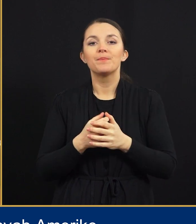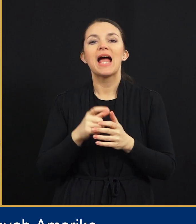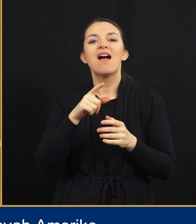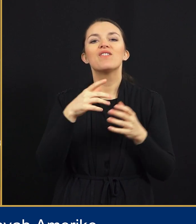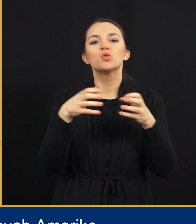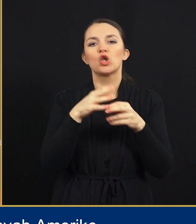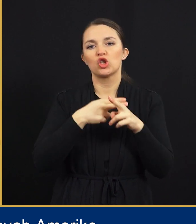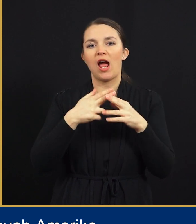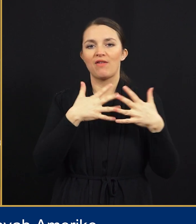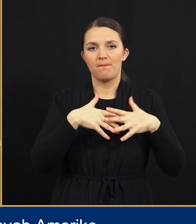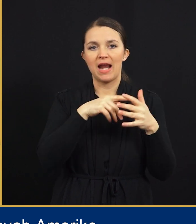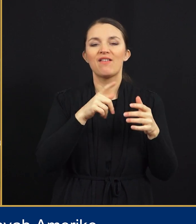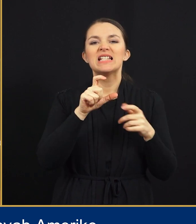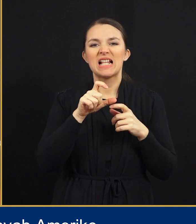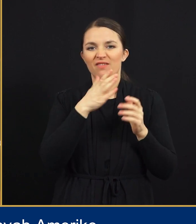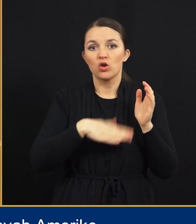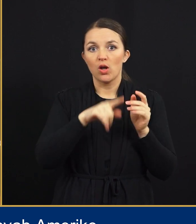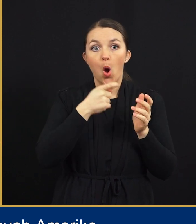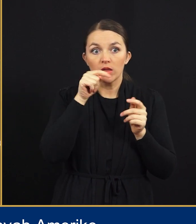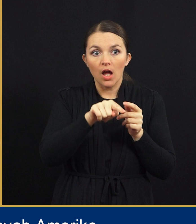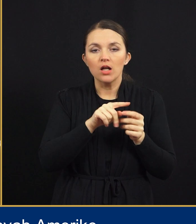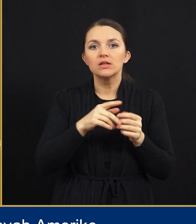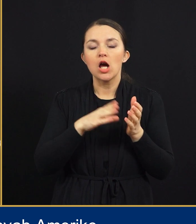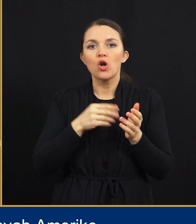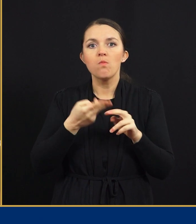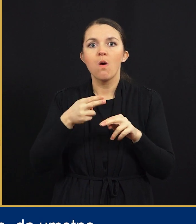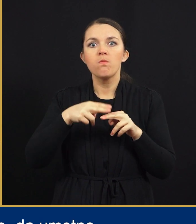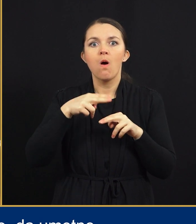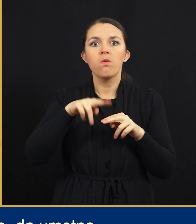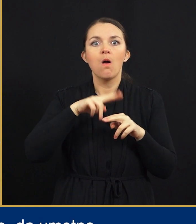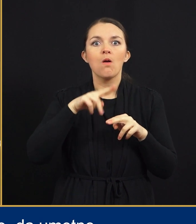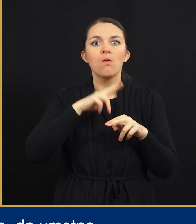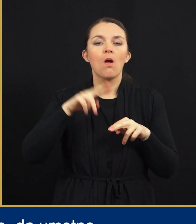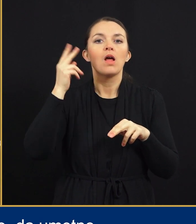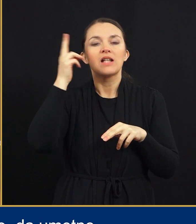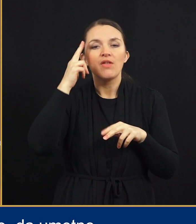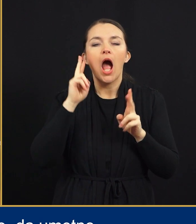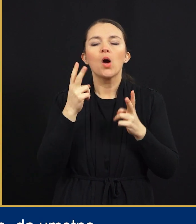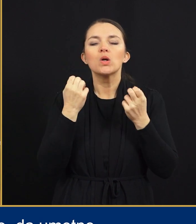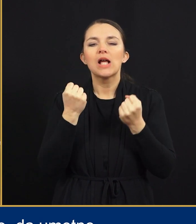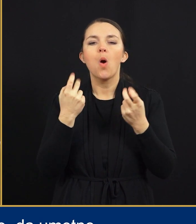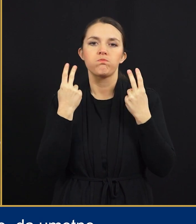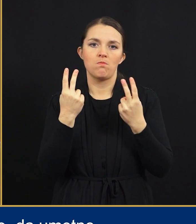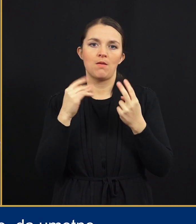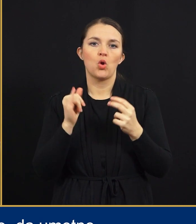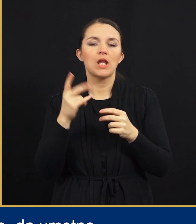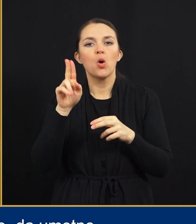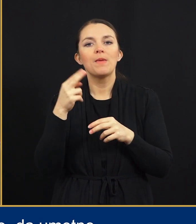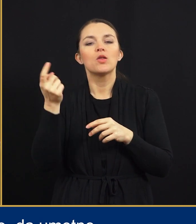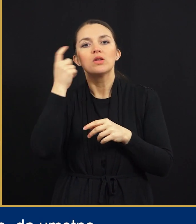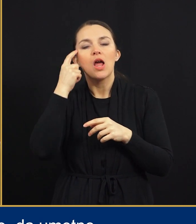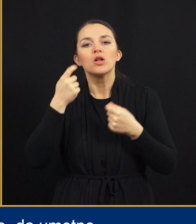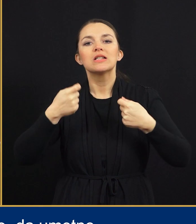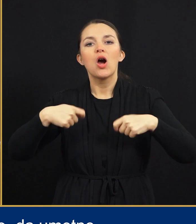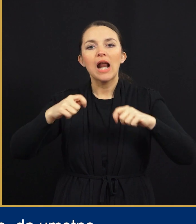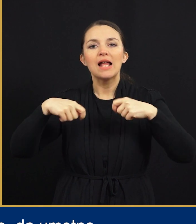Amerike so se od tega dogodka dalje začeli vse bolj zavedati, kako zelo je pomembno, da umetno